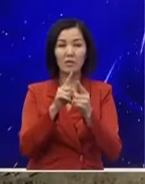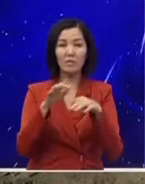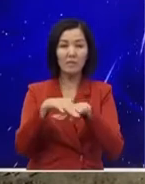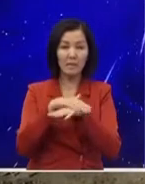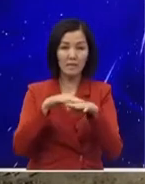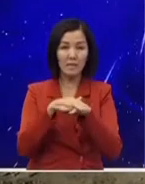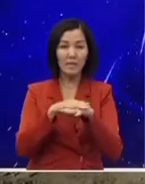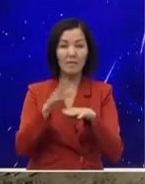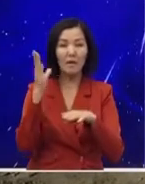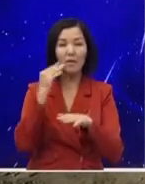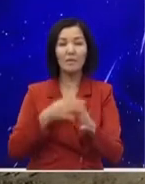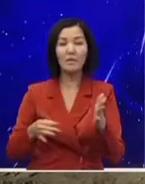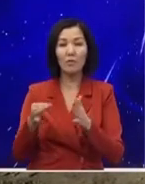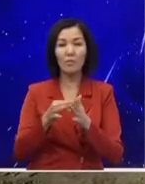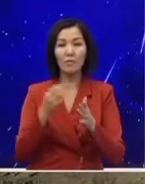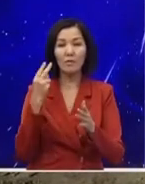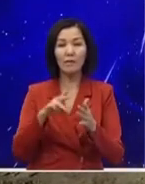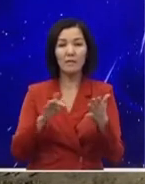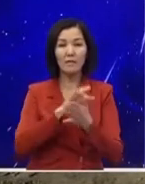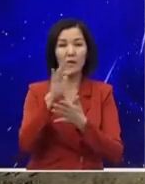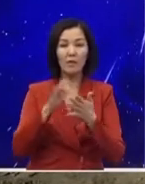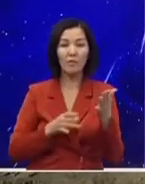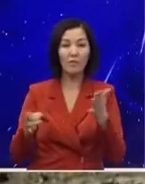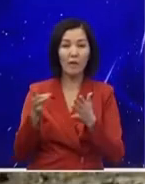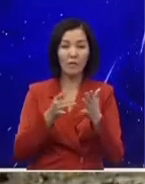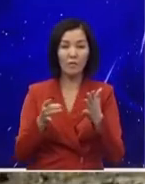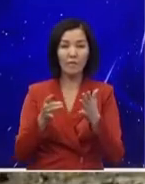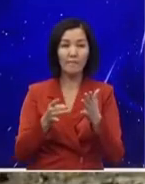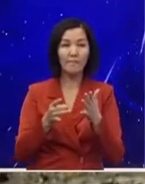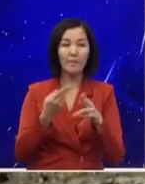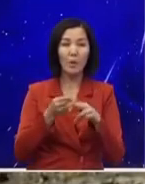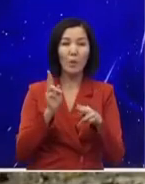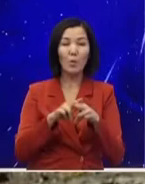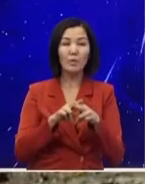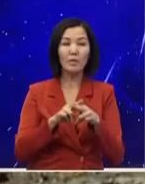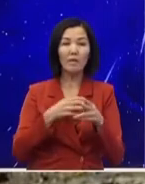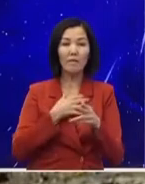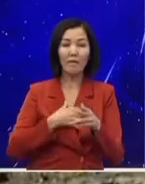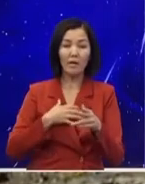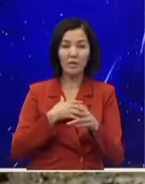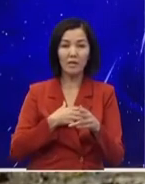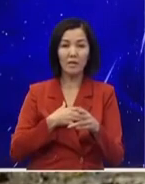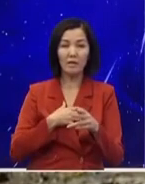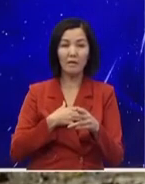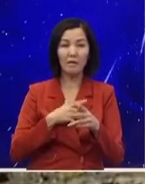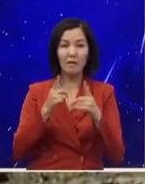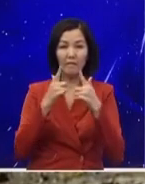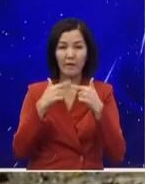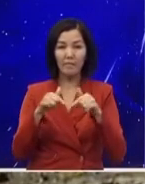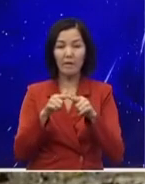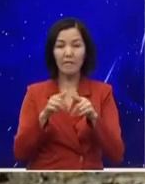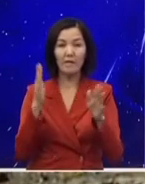населением Алматинской области, были охвачены 20 городов и районов области. Очень важно именно